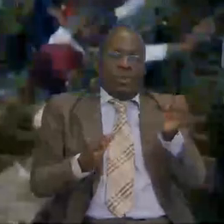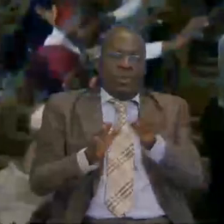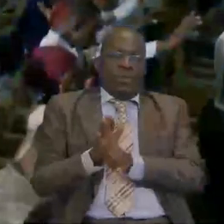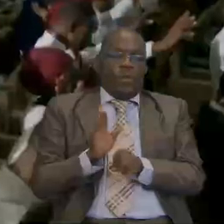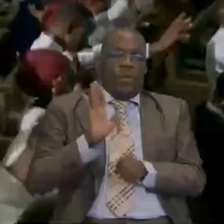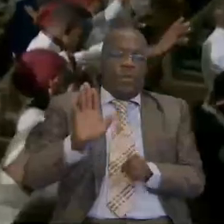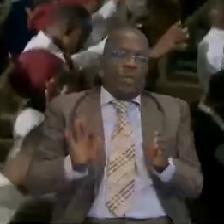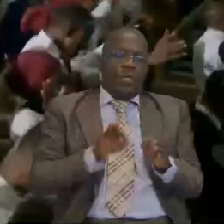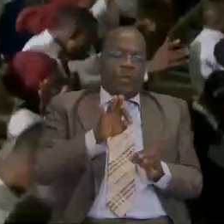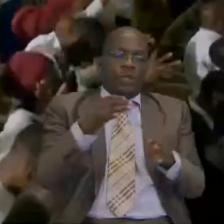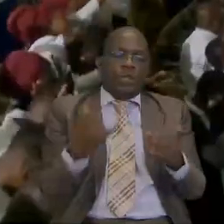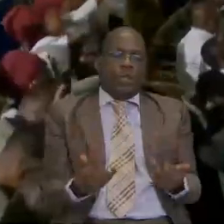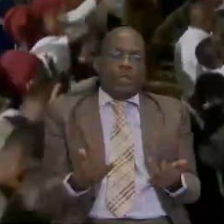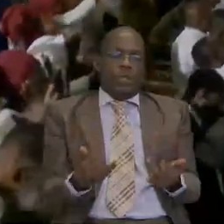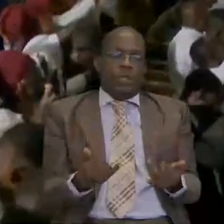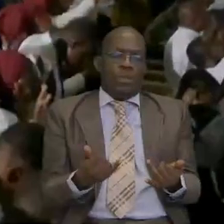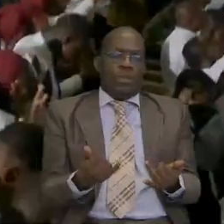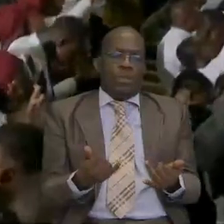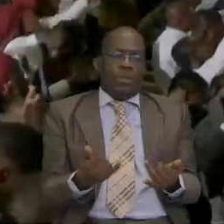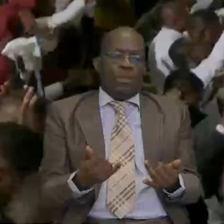Remplisse ton esprit maintenant.